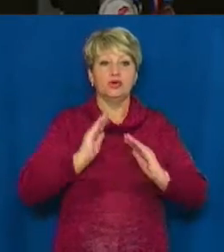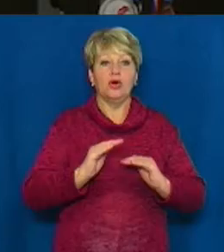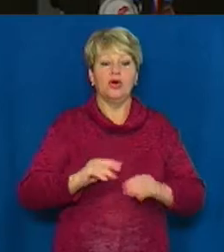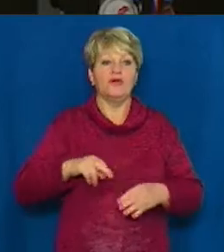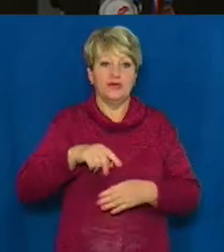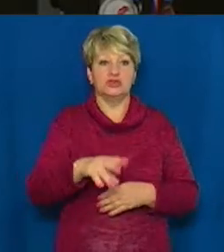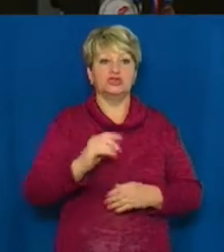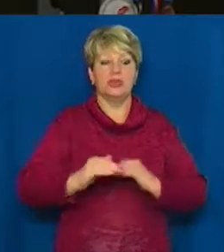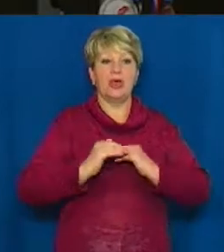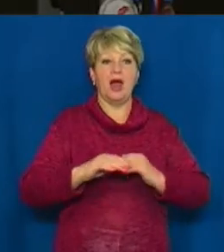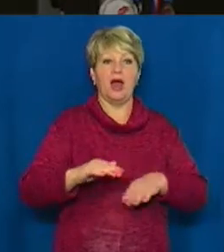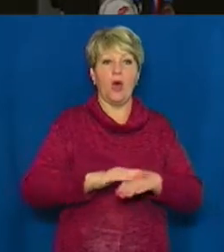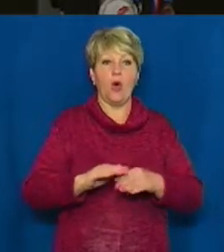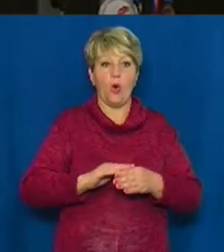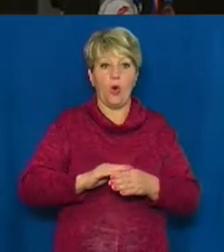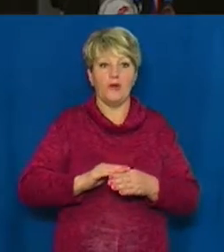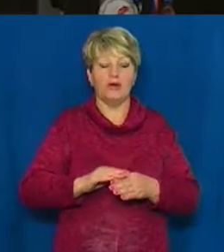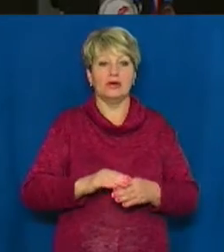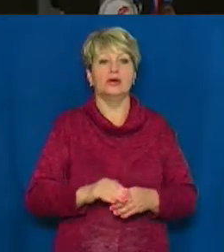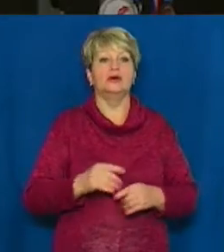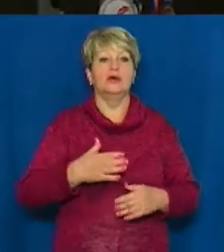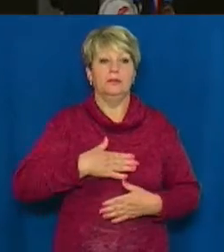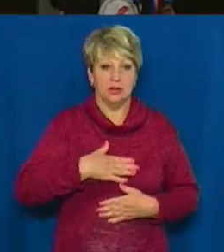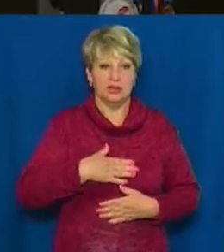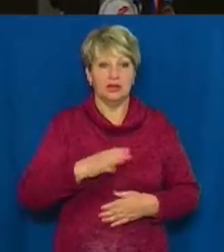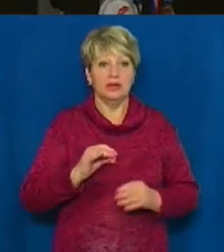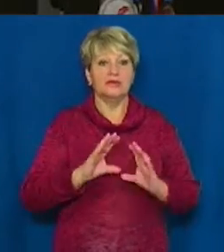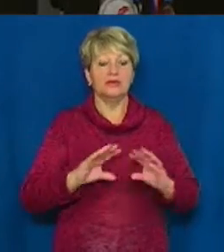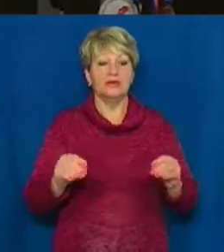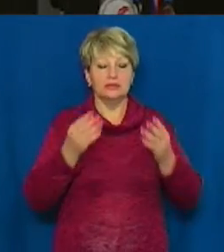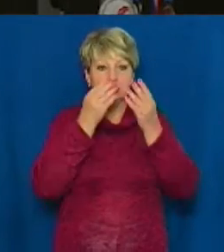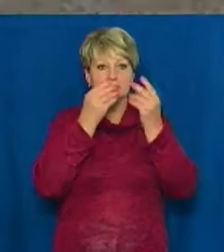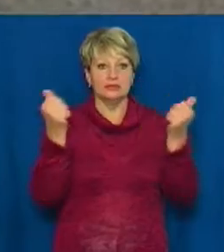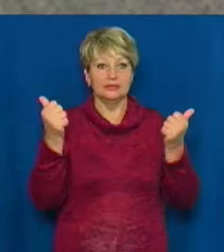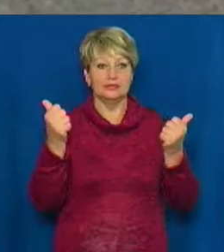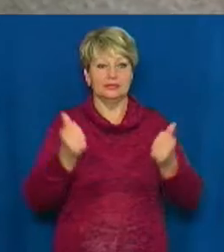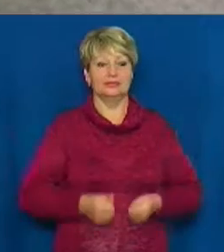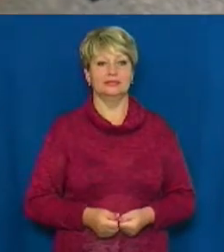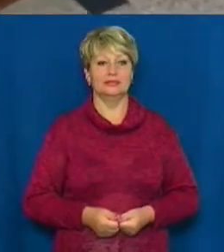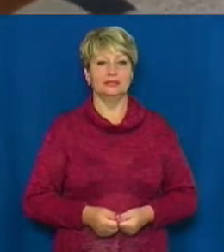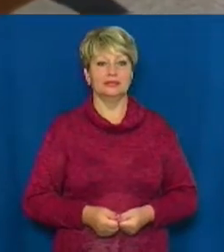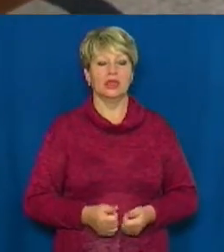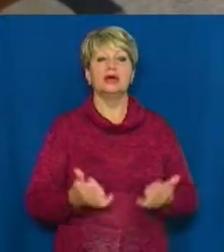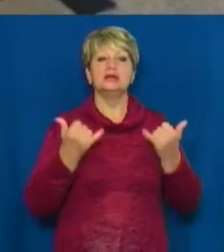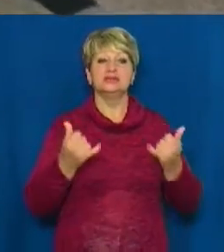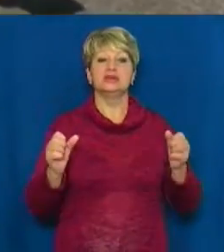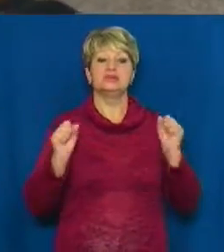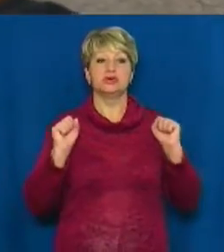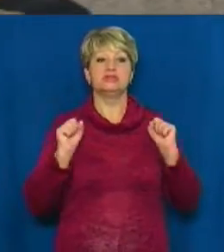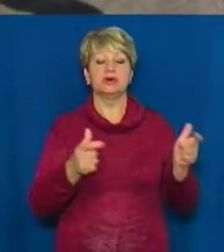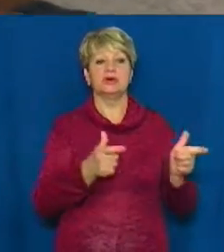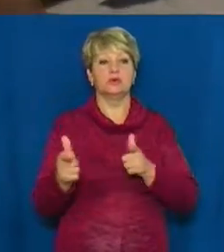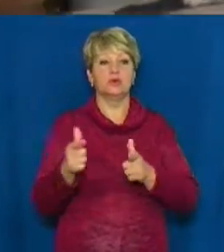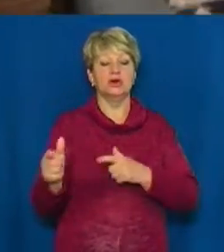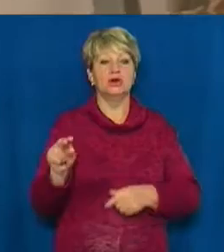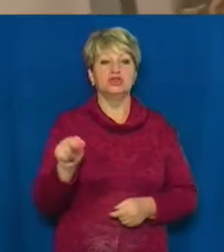все. Далі вмикається комп'ютер, котрий змушує тебе робити щось і що потрібно. Нині спортсмен готується до чемпіонату